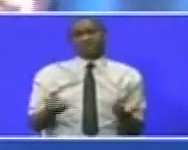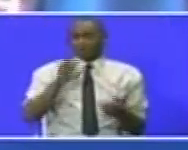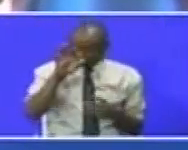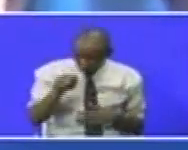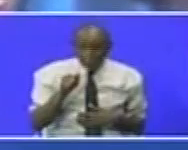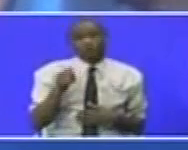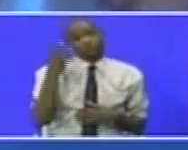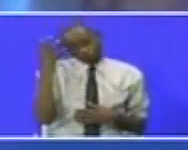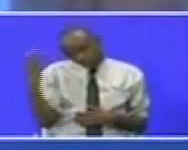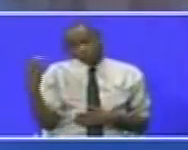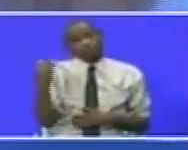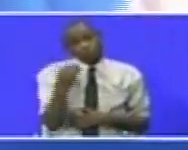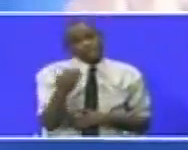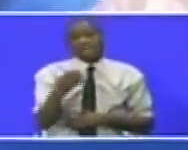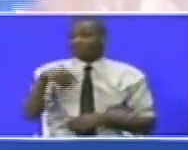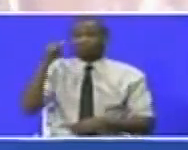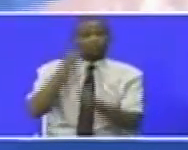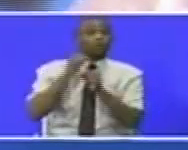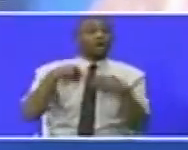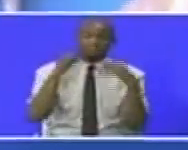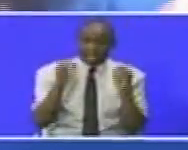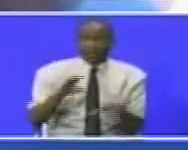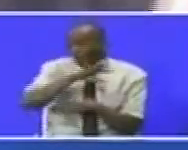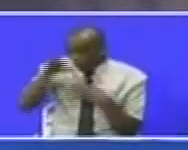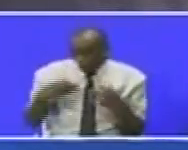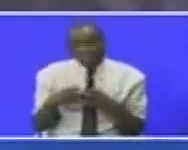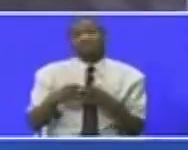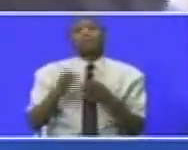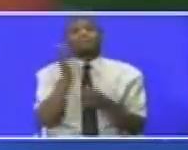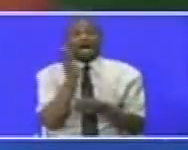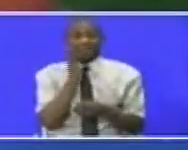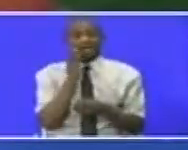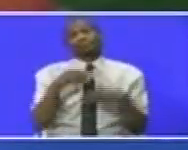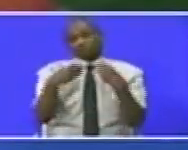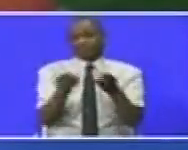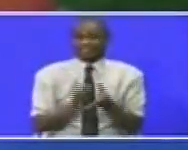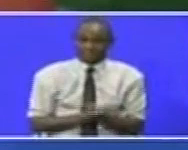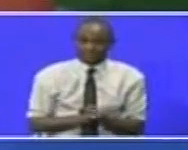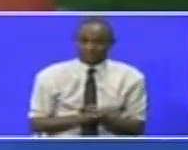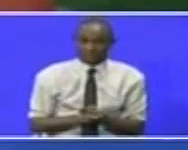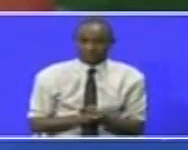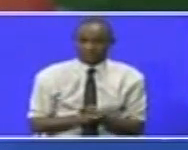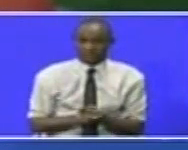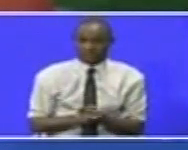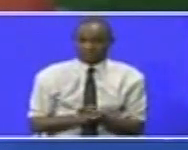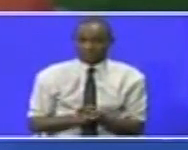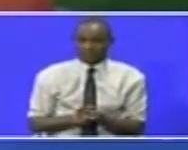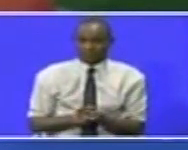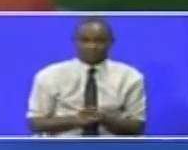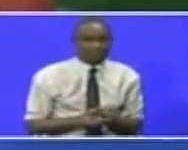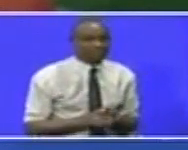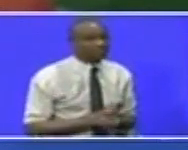ya watoto wanne hakuna aliyeajiriwa na wote wanategemea mama mzazi. Niko nayo inatuma tu